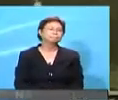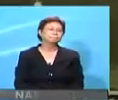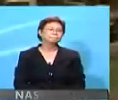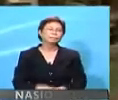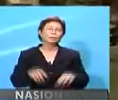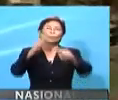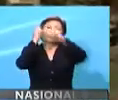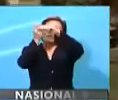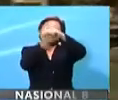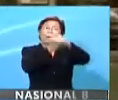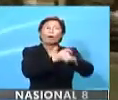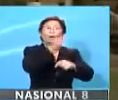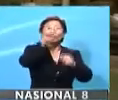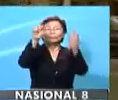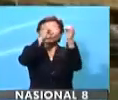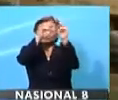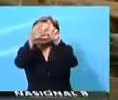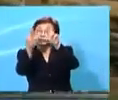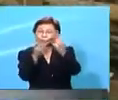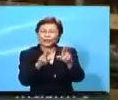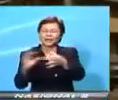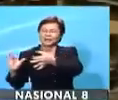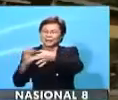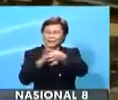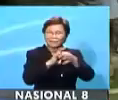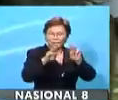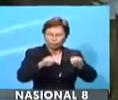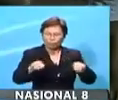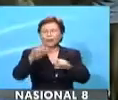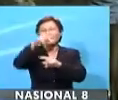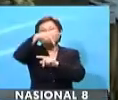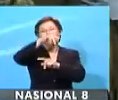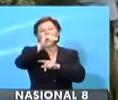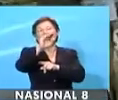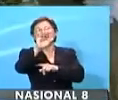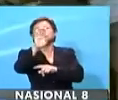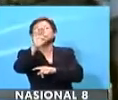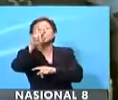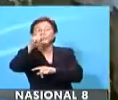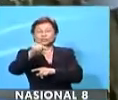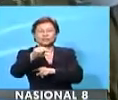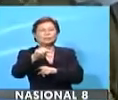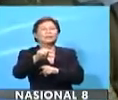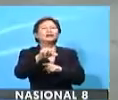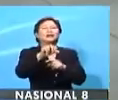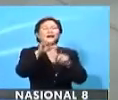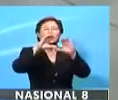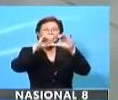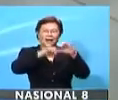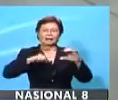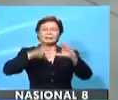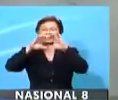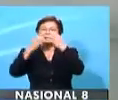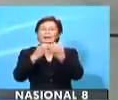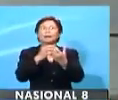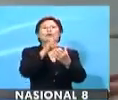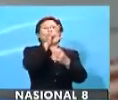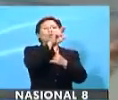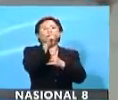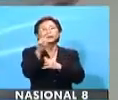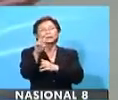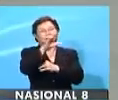pembinaan replika itu hasil kerjasama murid-murid Persatuan Ibu Bapa Guru, Ahli Kelab Rukun Tetangga dan Skim Rondaan Sukarela Ketereh.